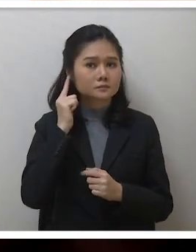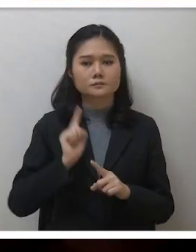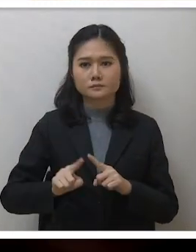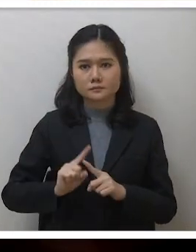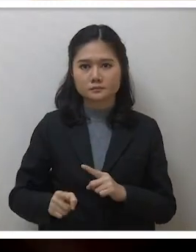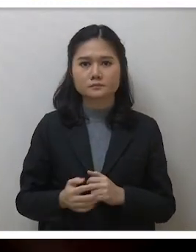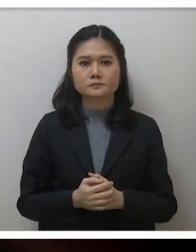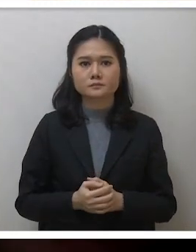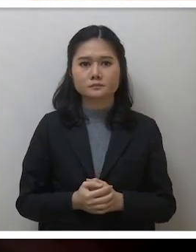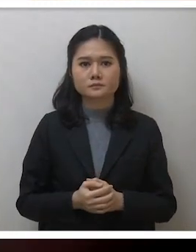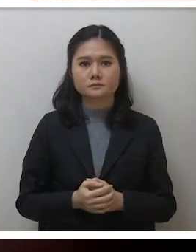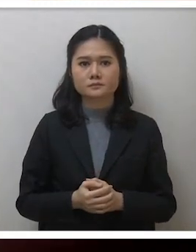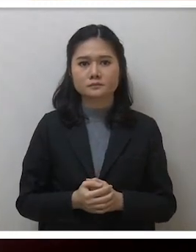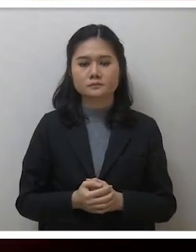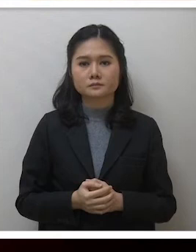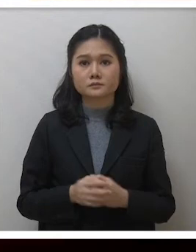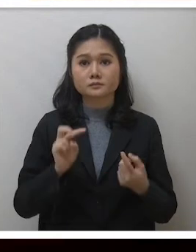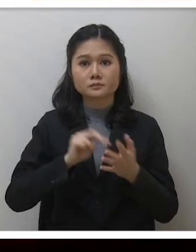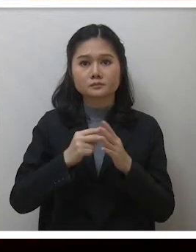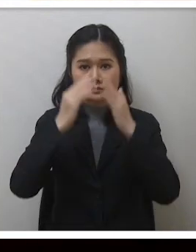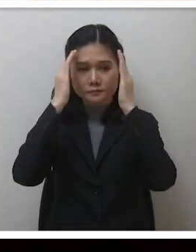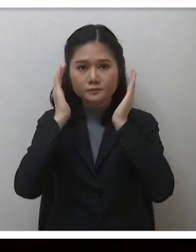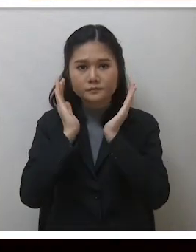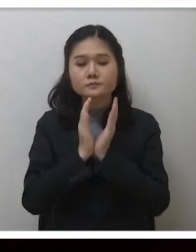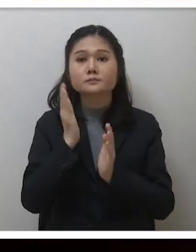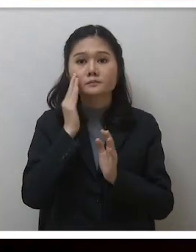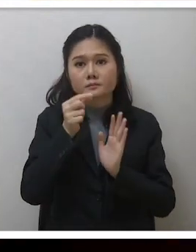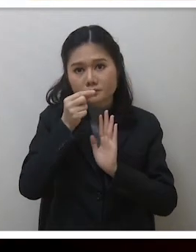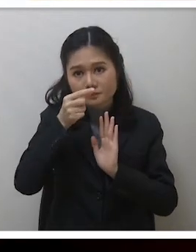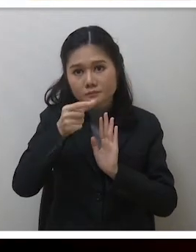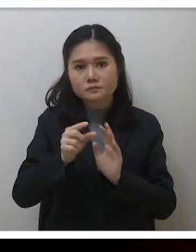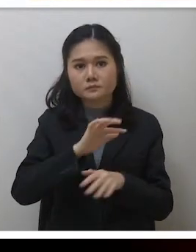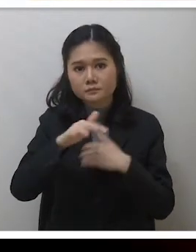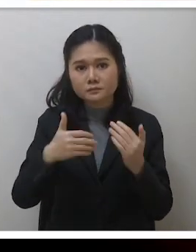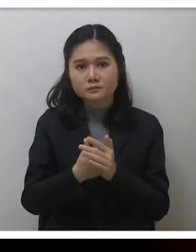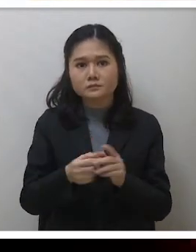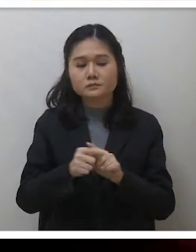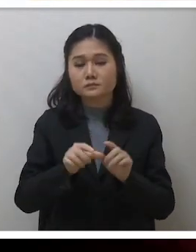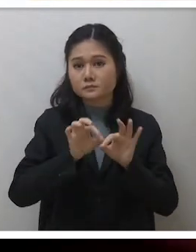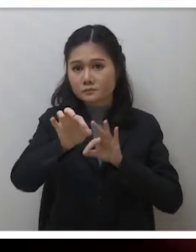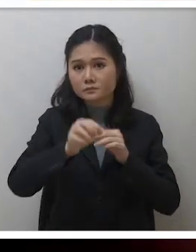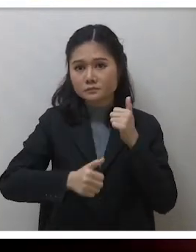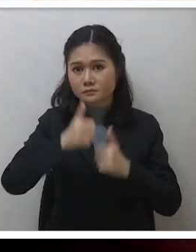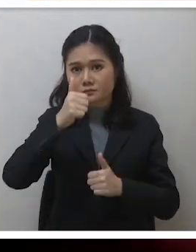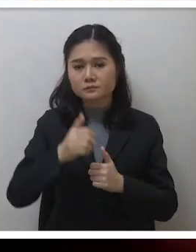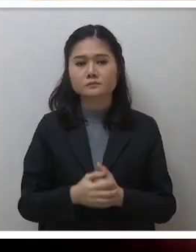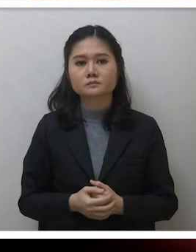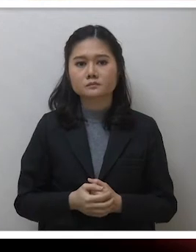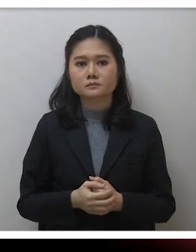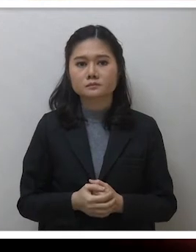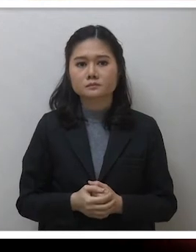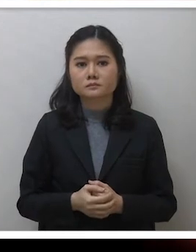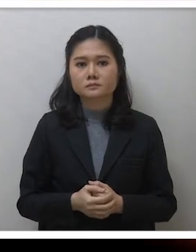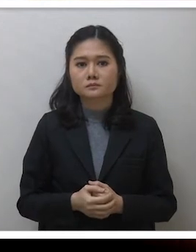กนี้นะครับอันนี้คือลักษณะของมิติที่ยื่นสัมผัสทั้งหมดนี้ระยะที่ไกลที่สุดนะไกลที่สุด